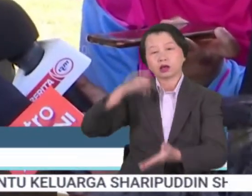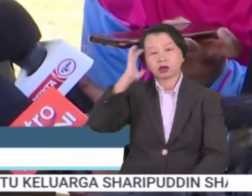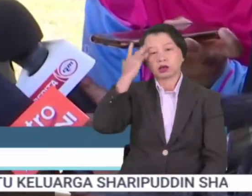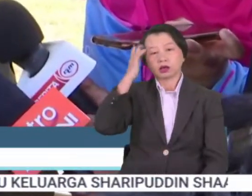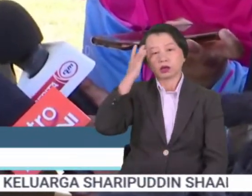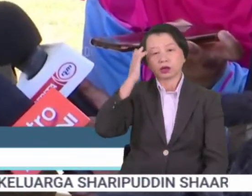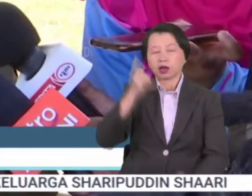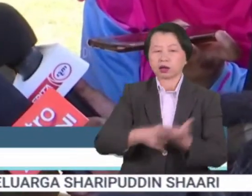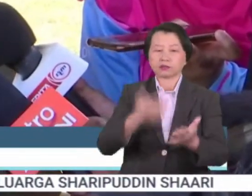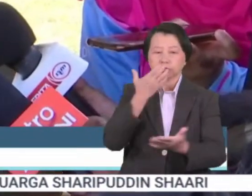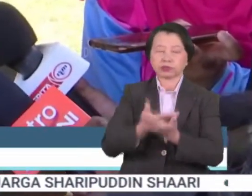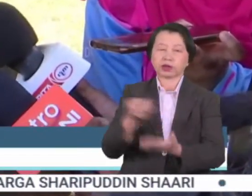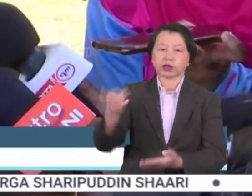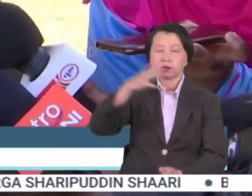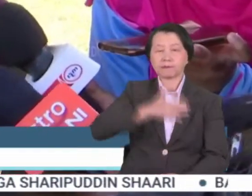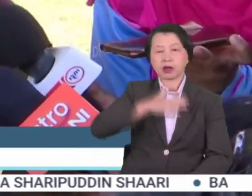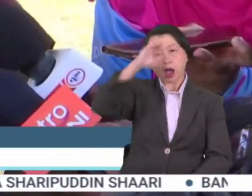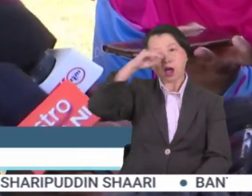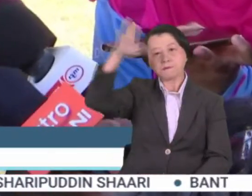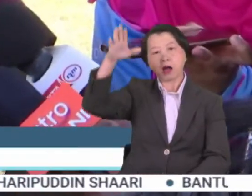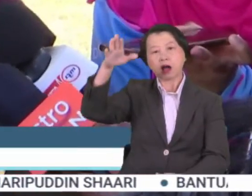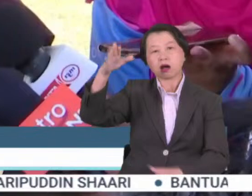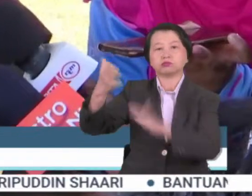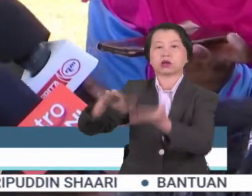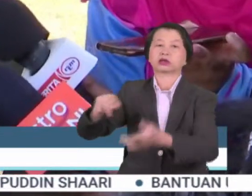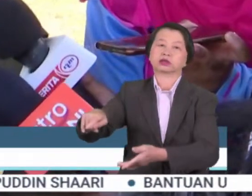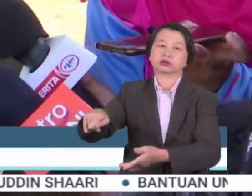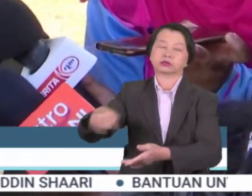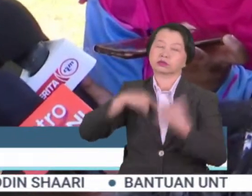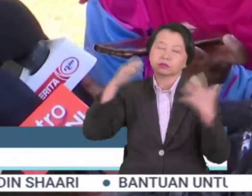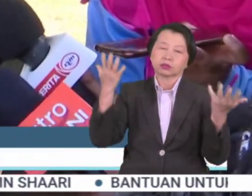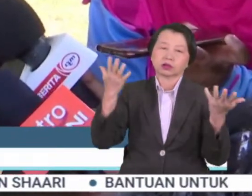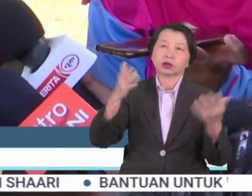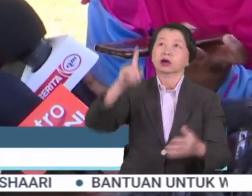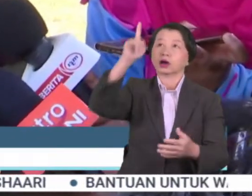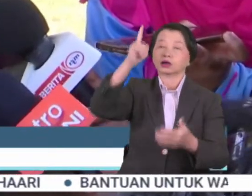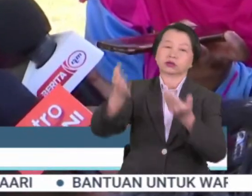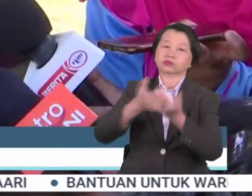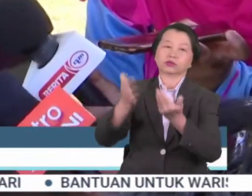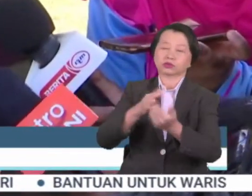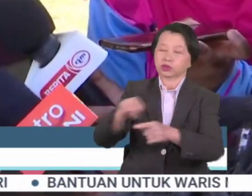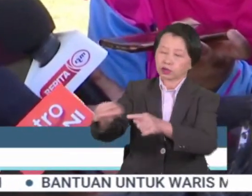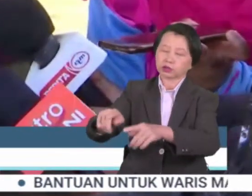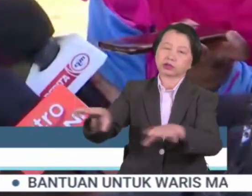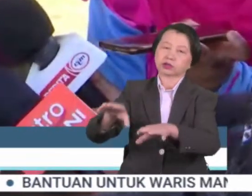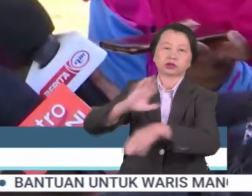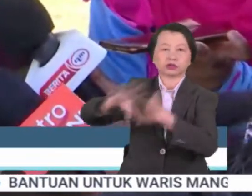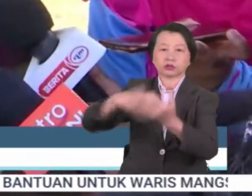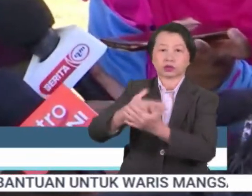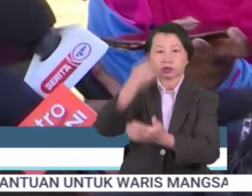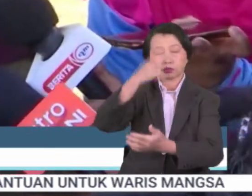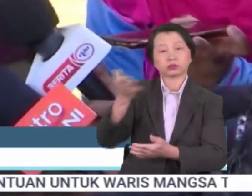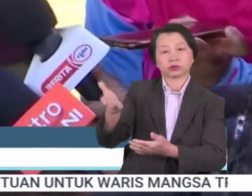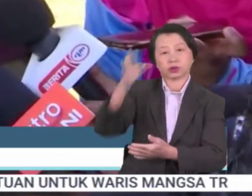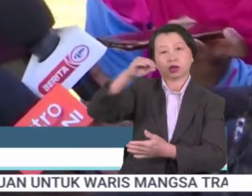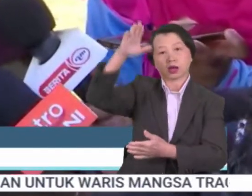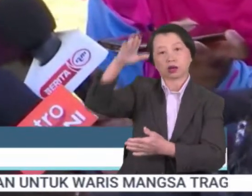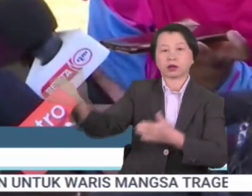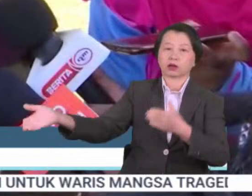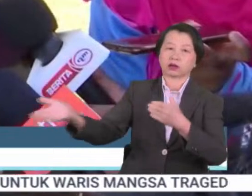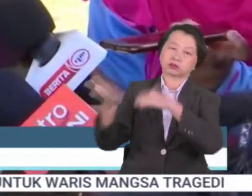tahu apa kebaikan abang saya yang sampai Allah permudahkan segala-galanya untuk dia